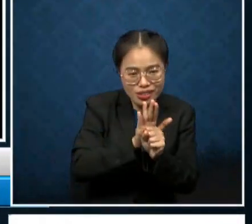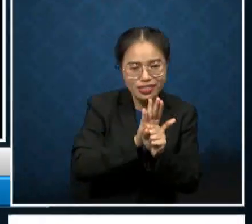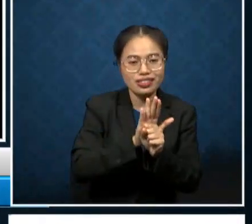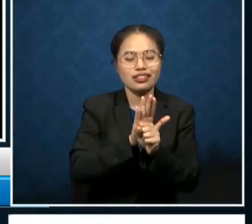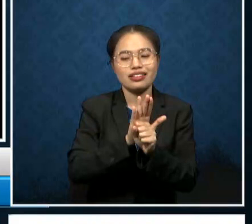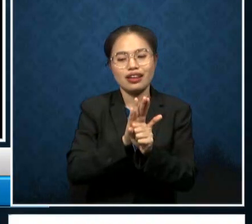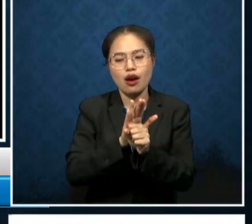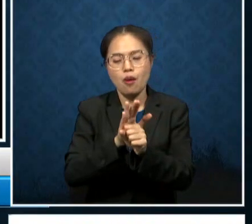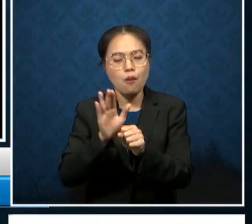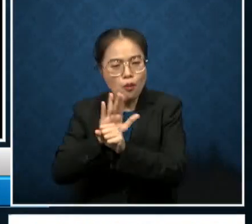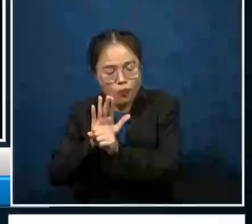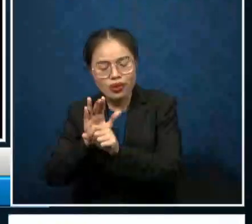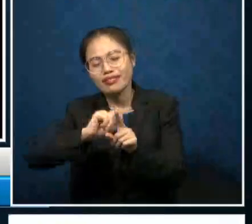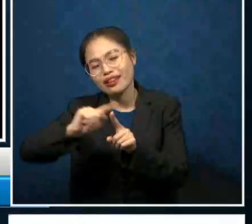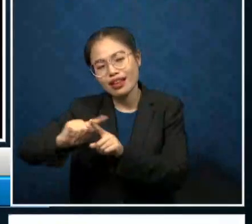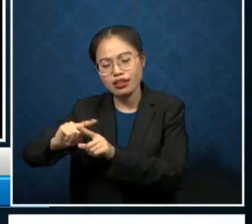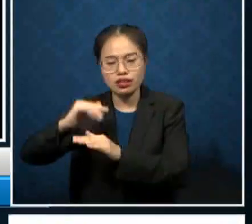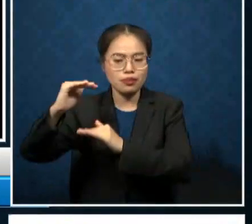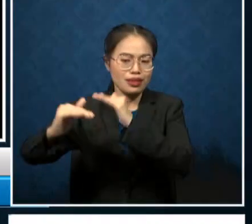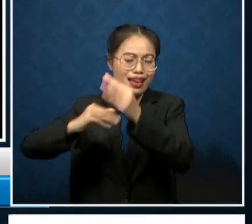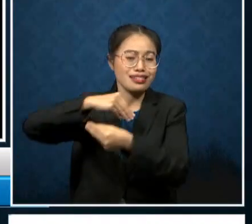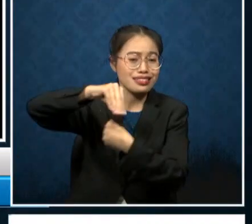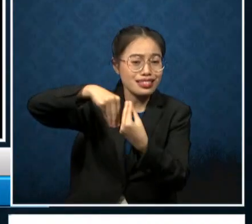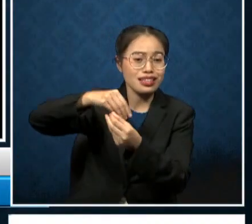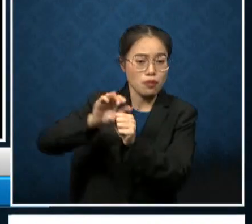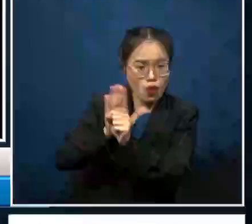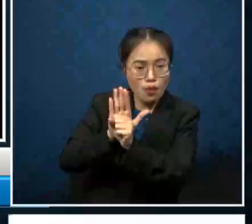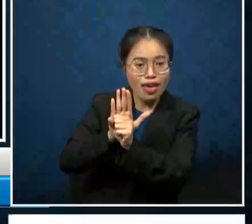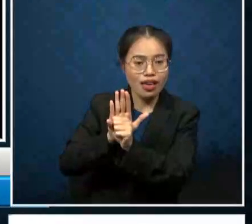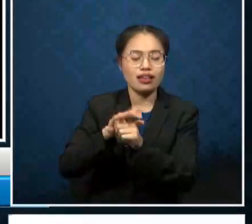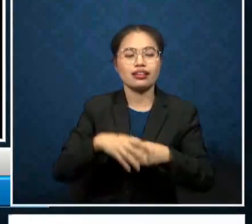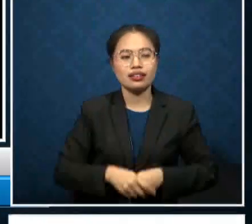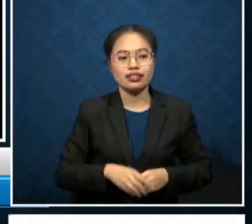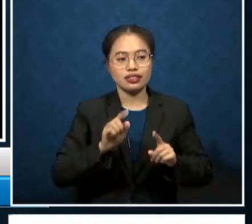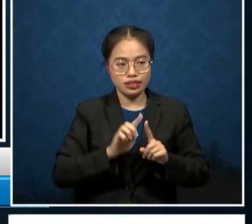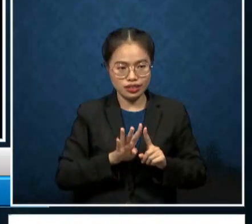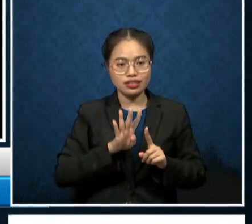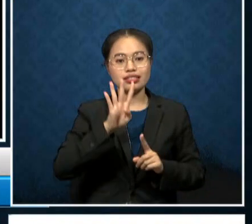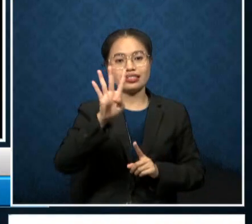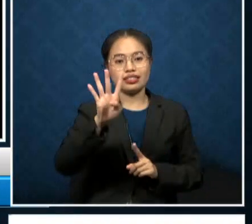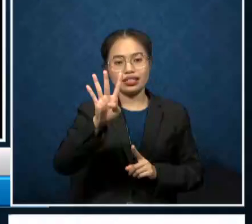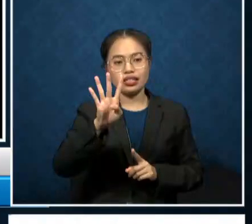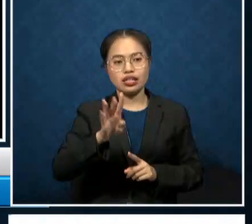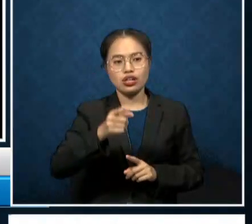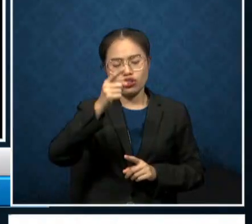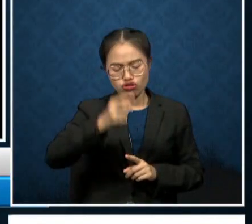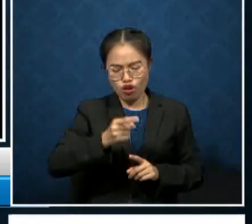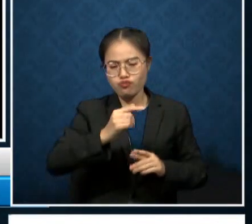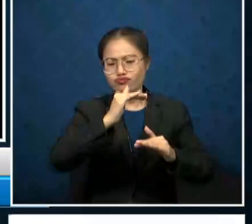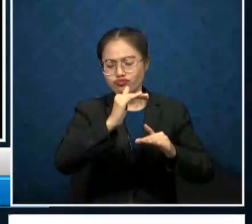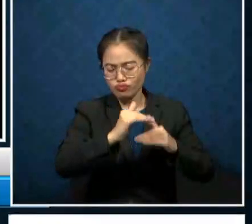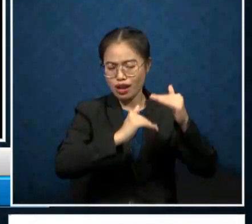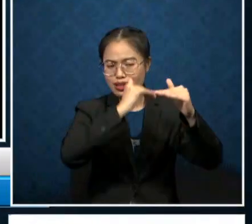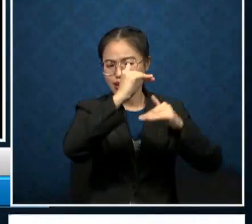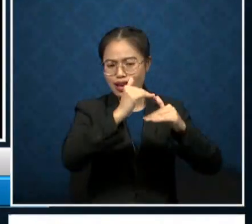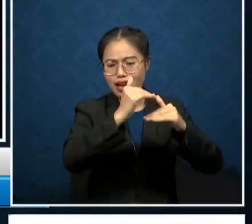ลักแบบลักษณะหนึ่งที่การเกษตรจะพัฒนาไปประการที่ 4ต้องยกระดับการเกษตรกรรมแบงใหญ่ให้เป็นนโยบายหลักวันนี้